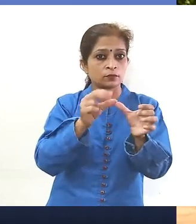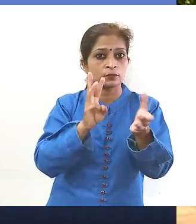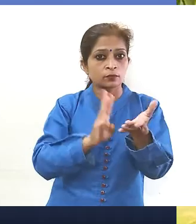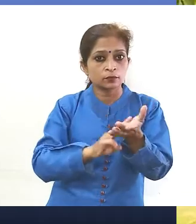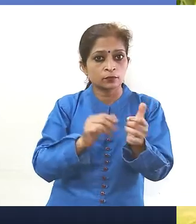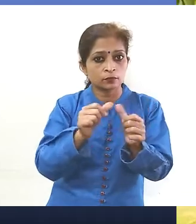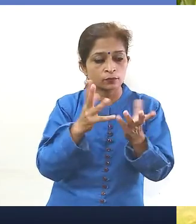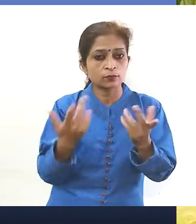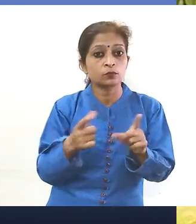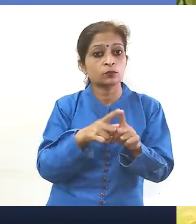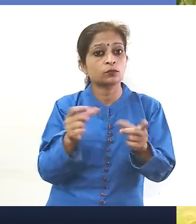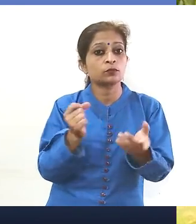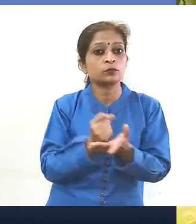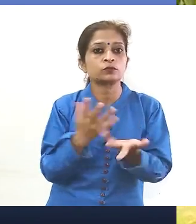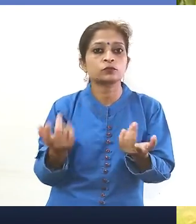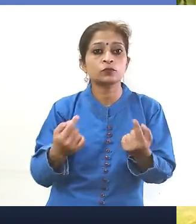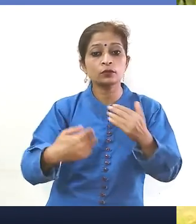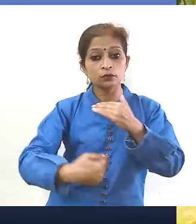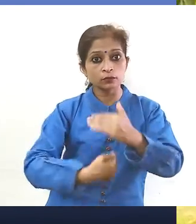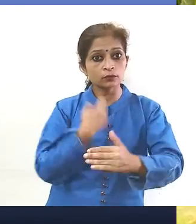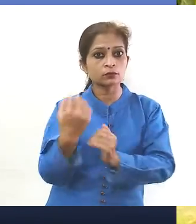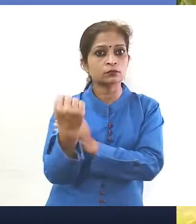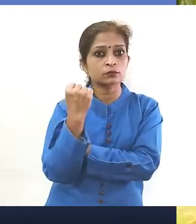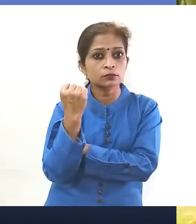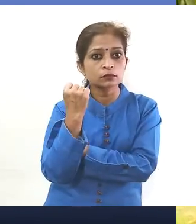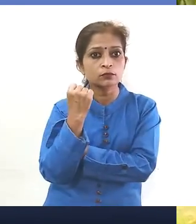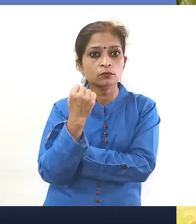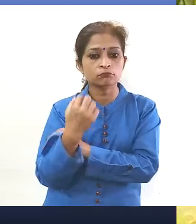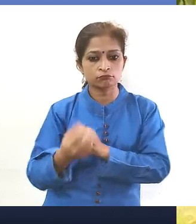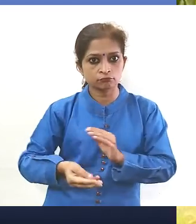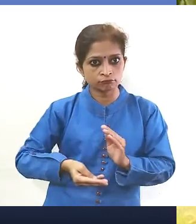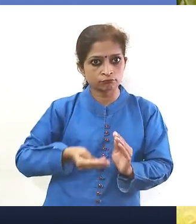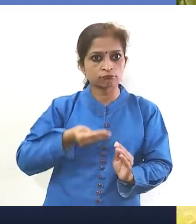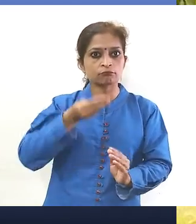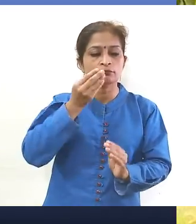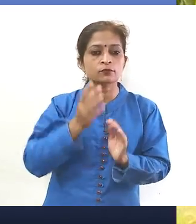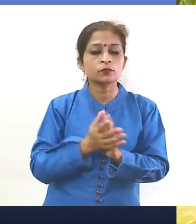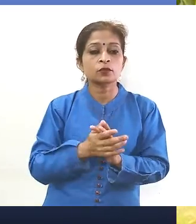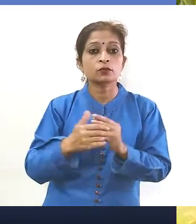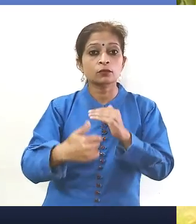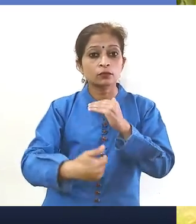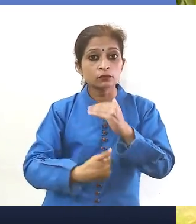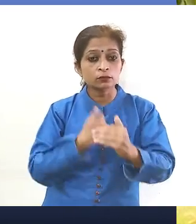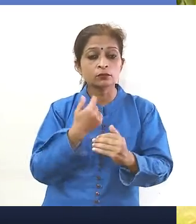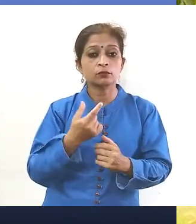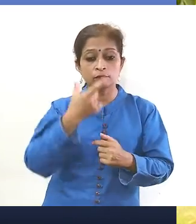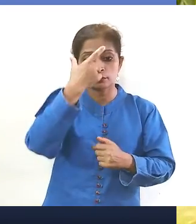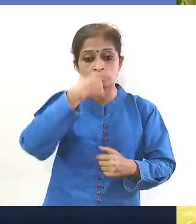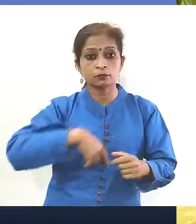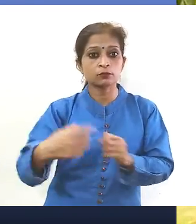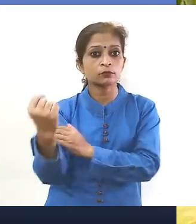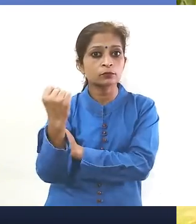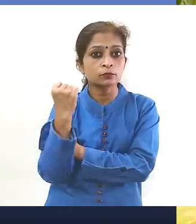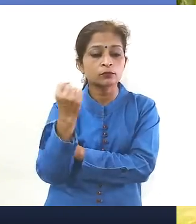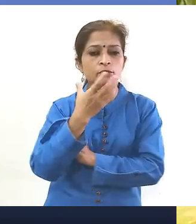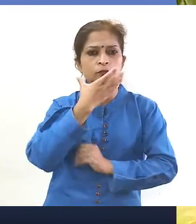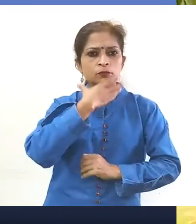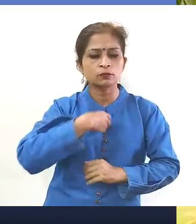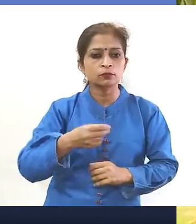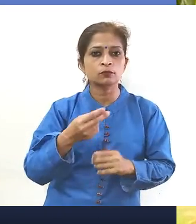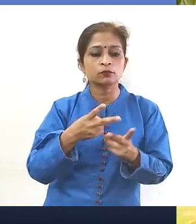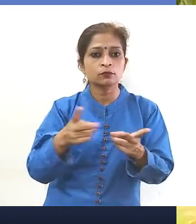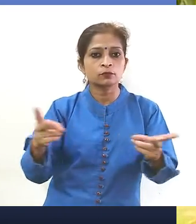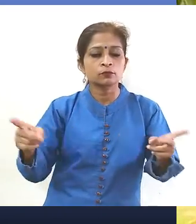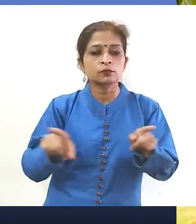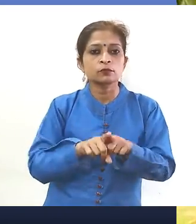आंतरिक सामर्थ्य इतना बढ़ जाएगा कि उनके भीतर का देवत्व, उनके भीतर का महामानव, उनके भीतर का ऋषित्व, ब्रह्मत्व योग